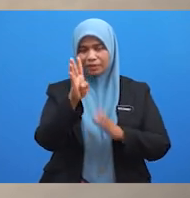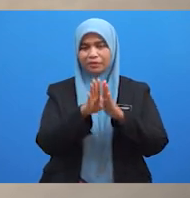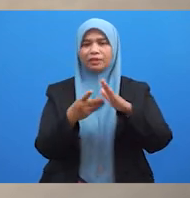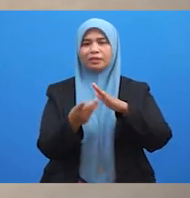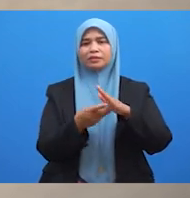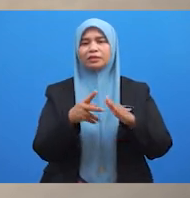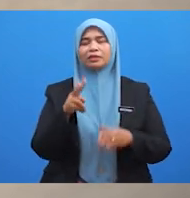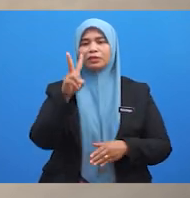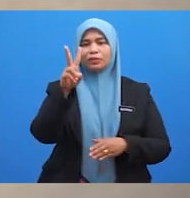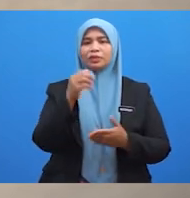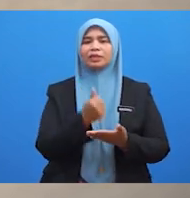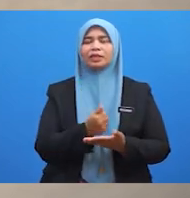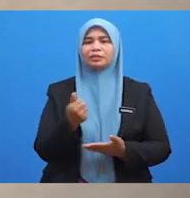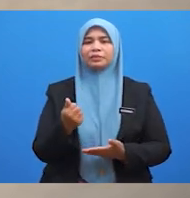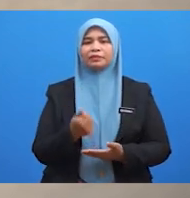2 aspek.